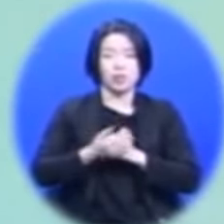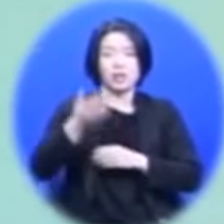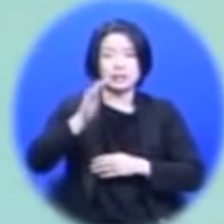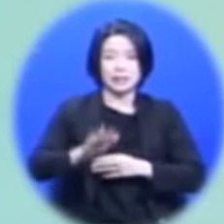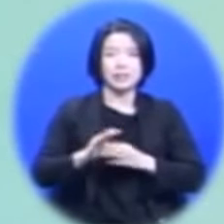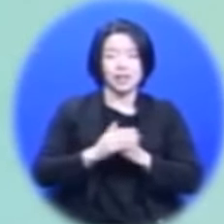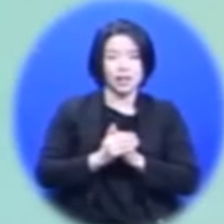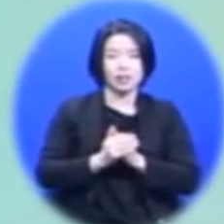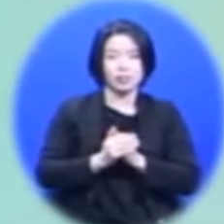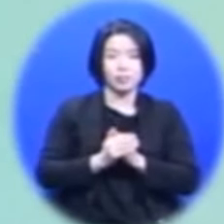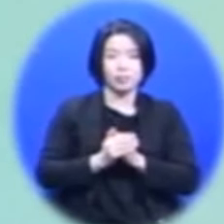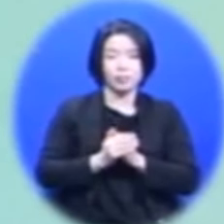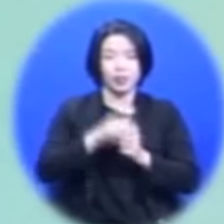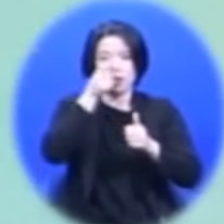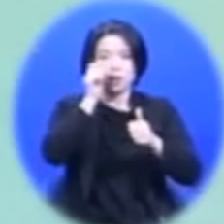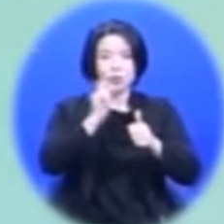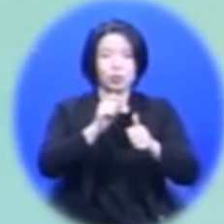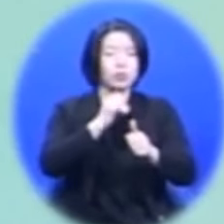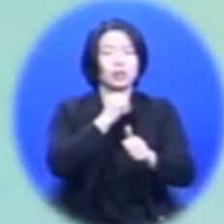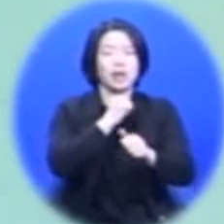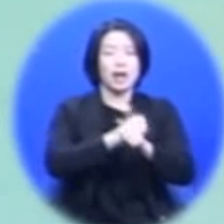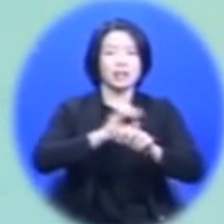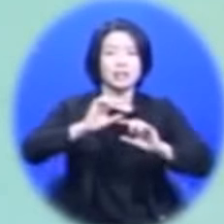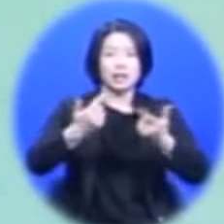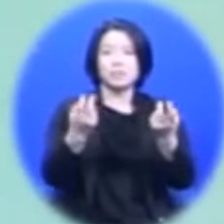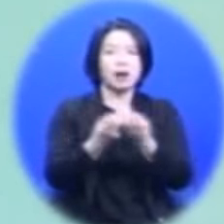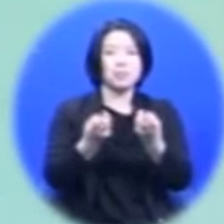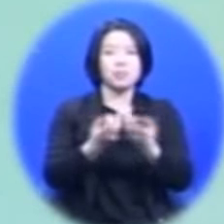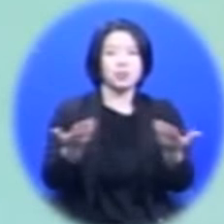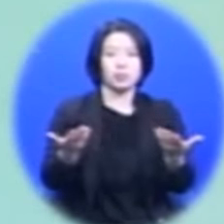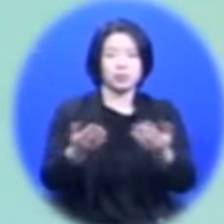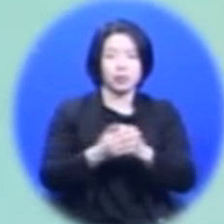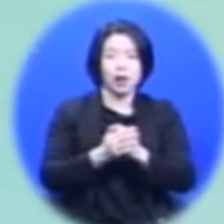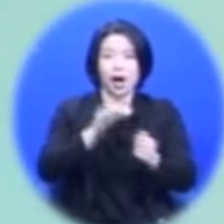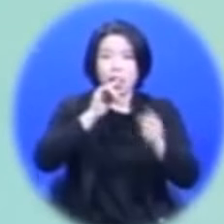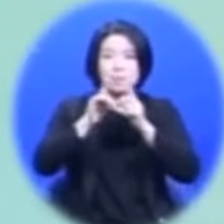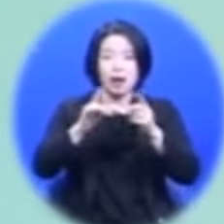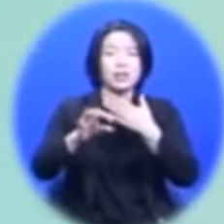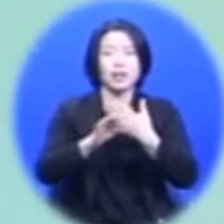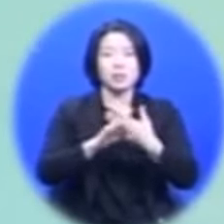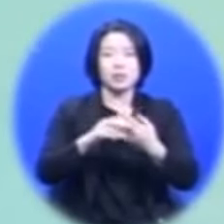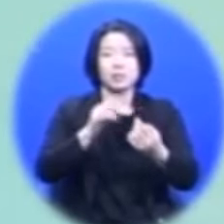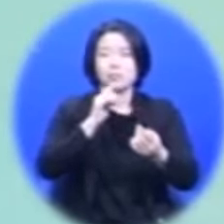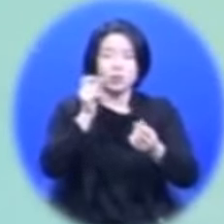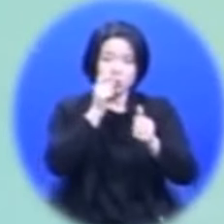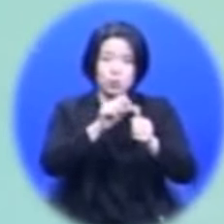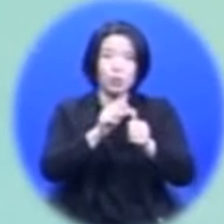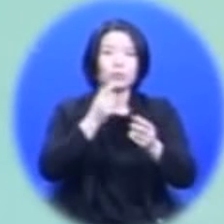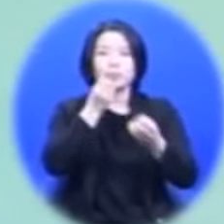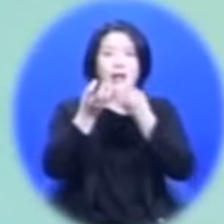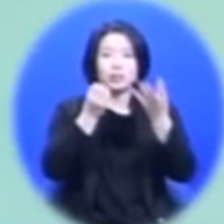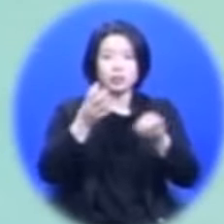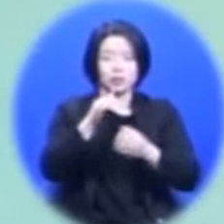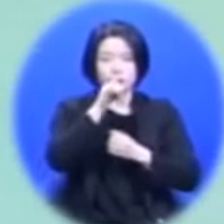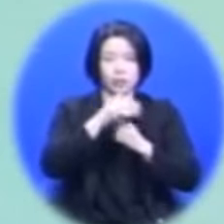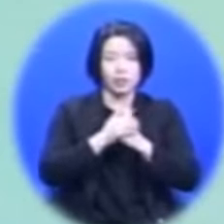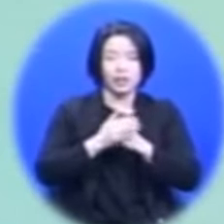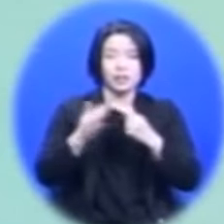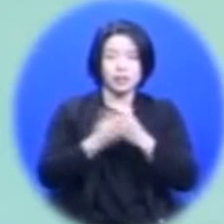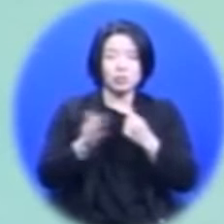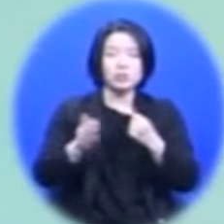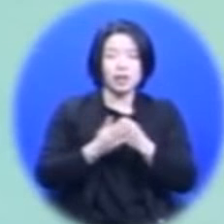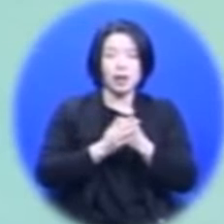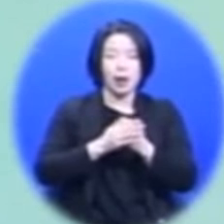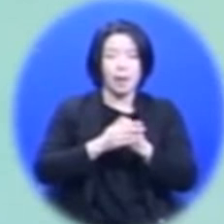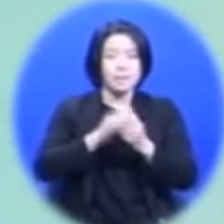그런데 욕을 안 할 방법이 없어요. 말을 하면 욕이니까. 그러니까 말을 안 하려고 입을